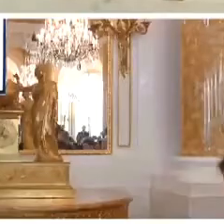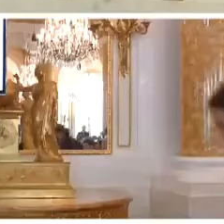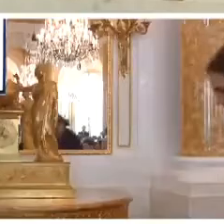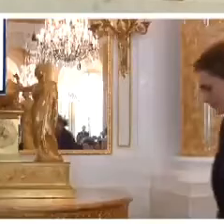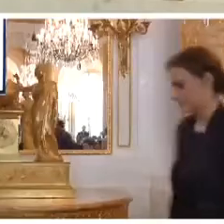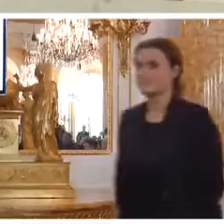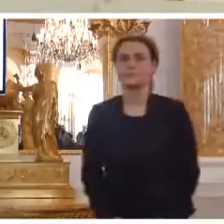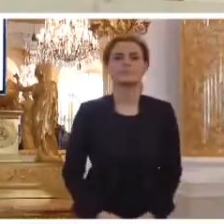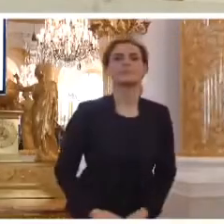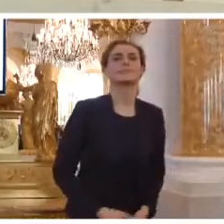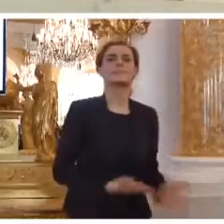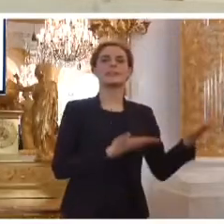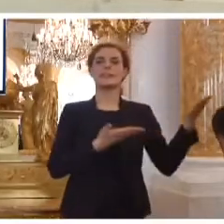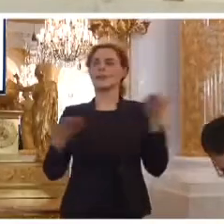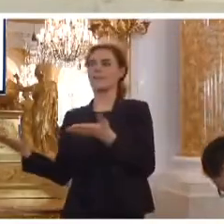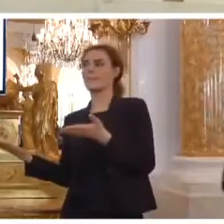Zapraszamy Jolantę Golianek do nas.